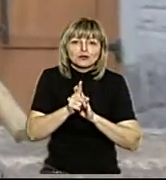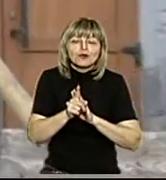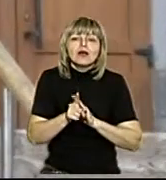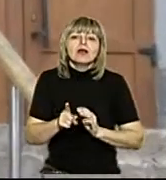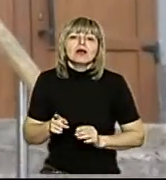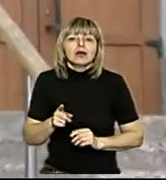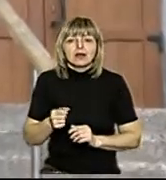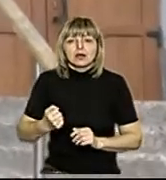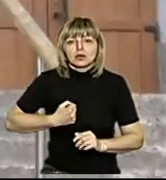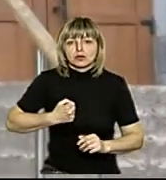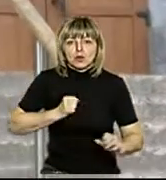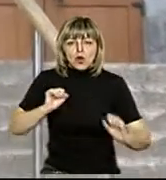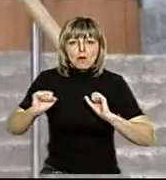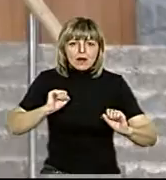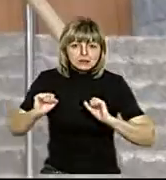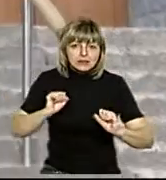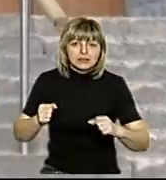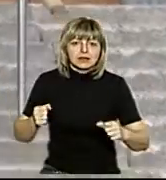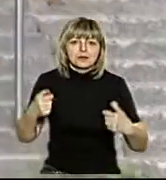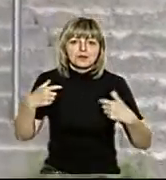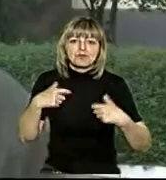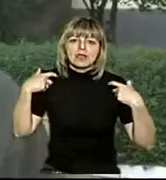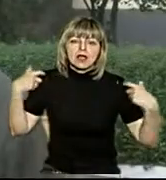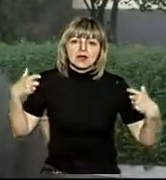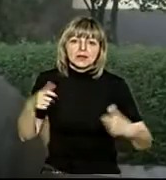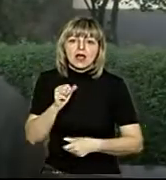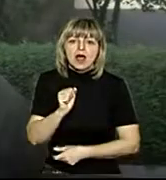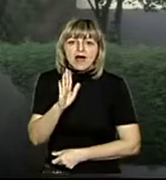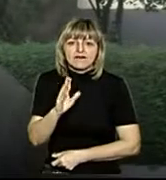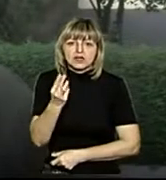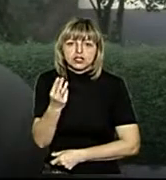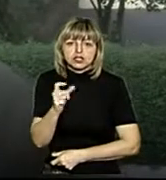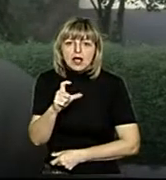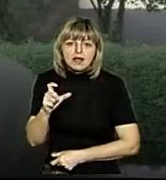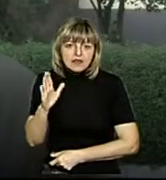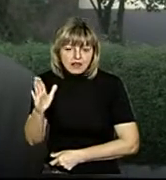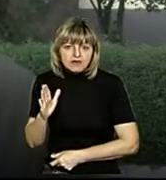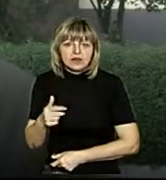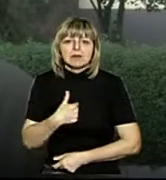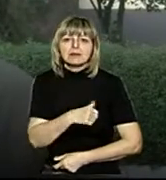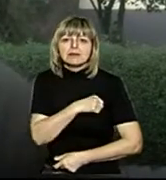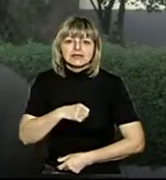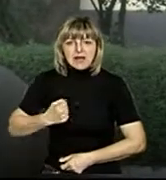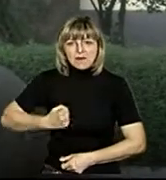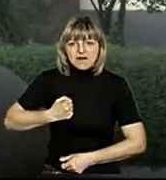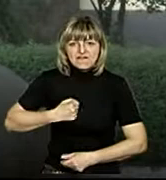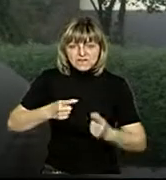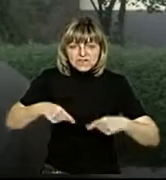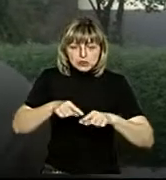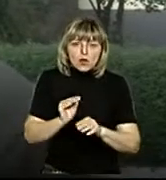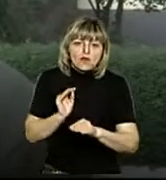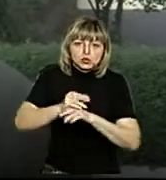командир стрілецької роти резерву капітан Сергій Апшай. Ми цю частину ще самі добудовували, робили. Той